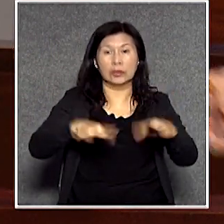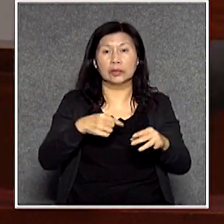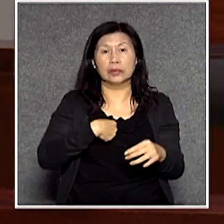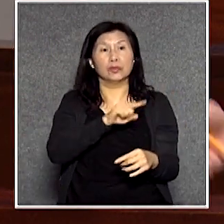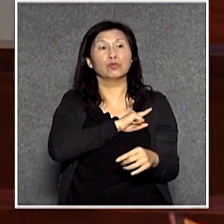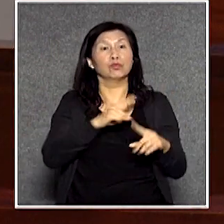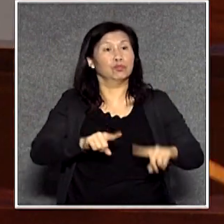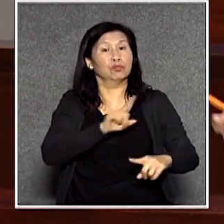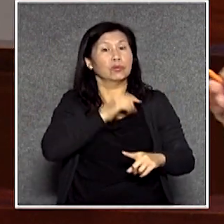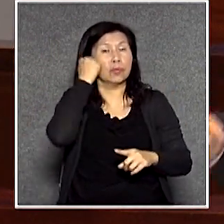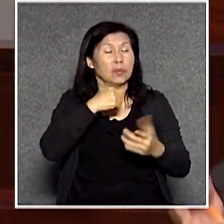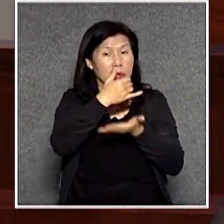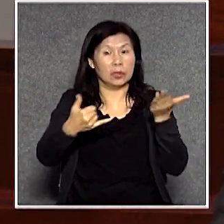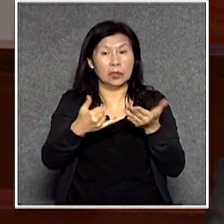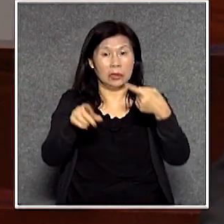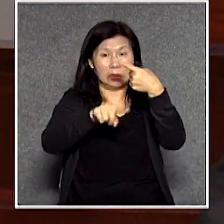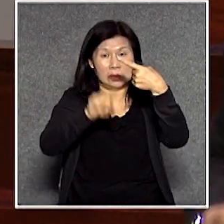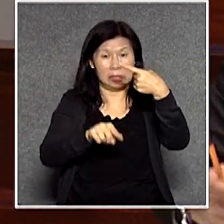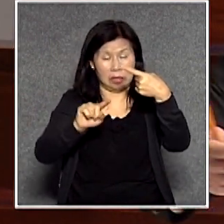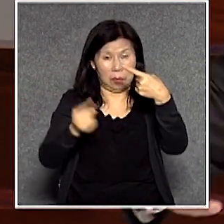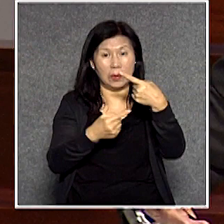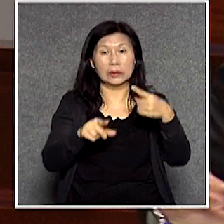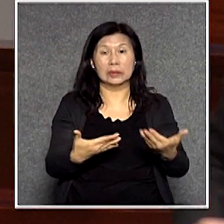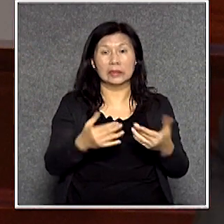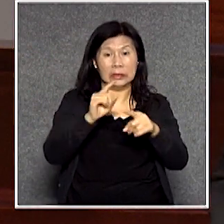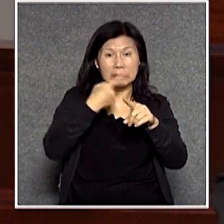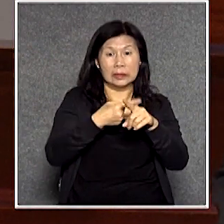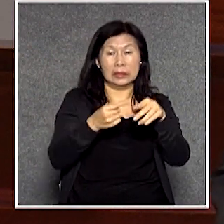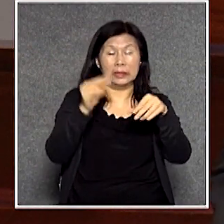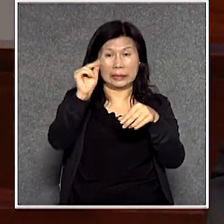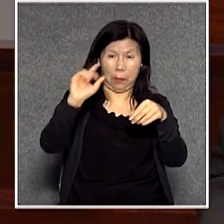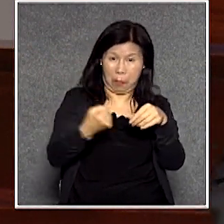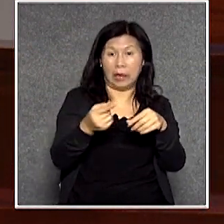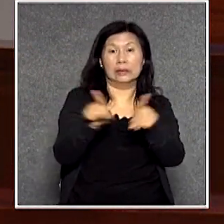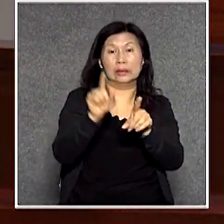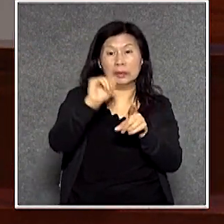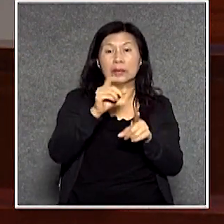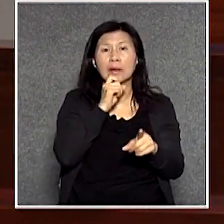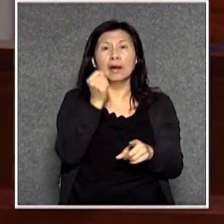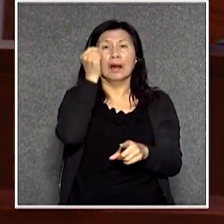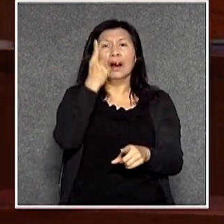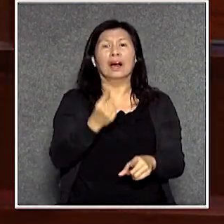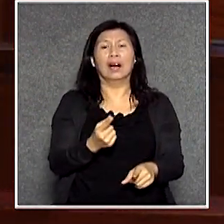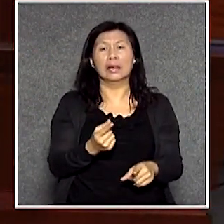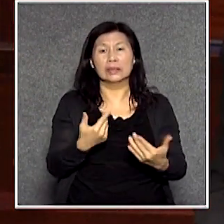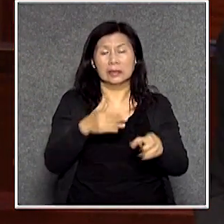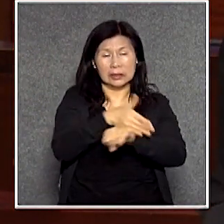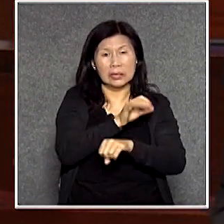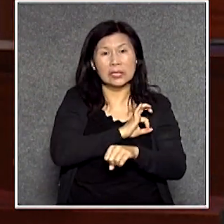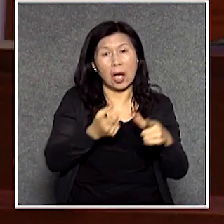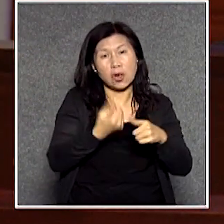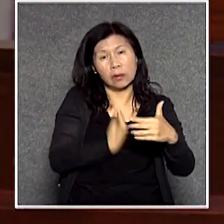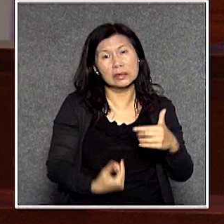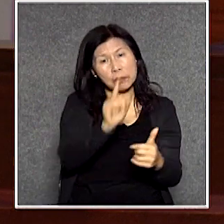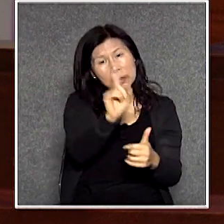為之，跟住退休就可以攞1000多萬，跟住每個月仲有7皮幾。我大佬啊，呢個社會做咩公義